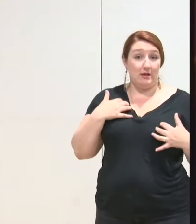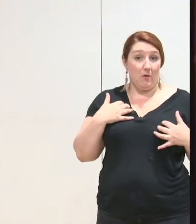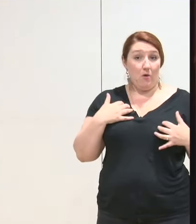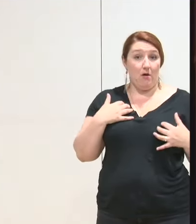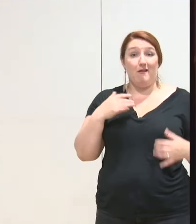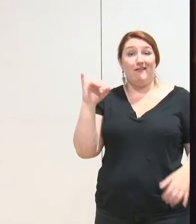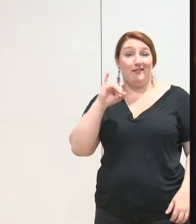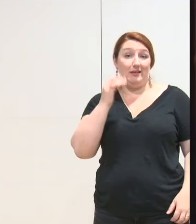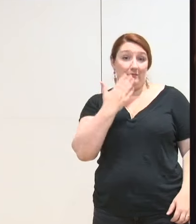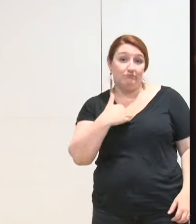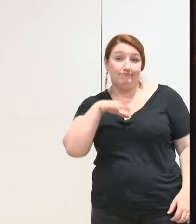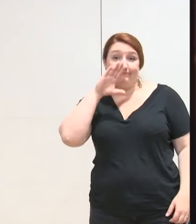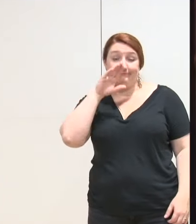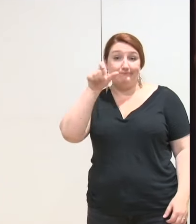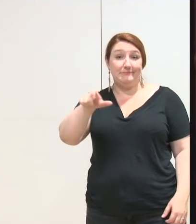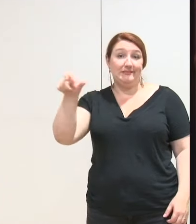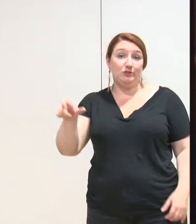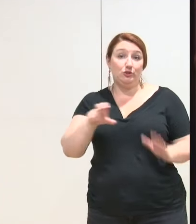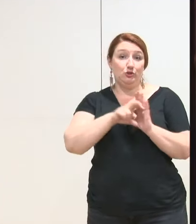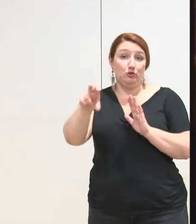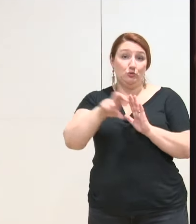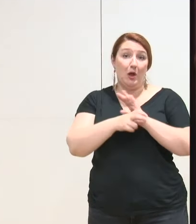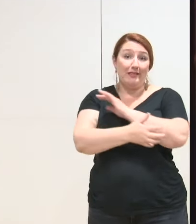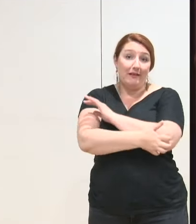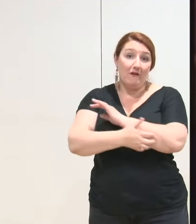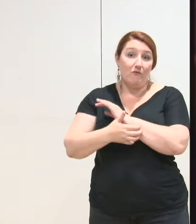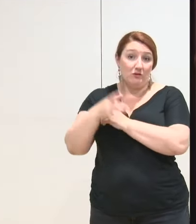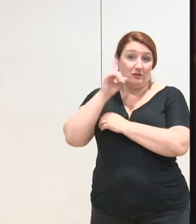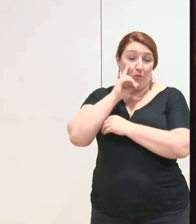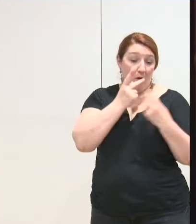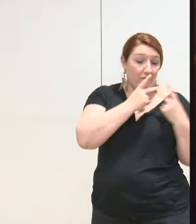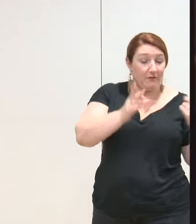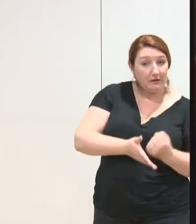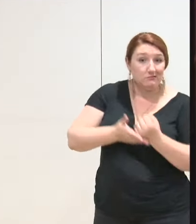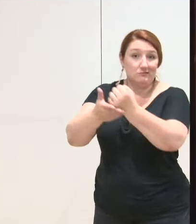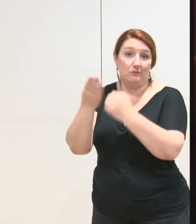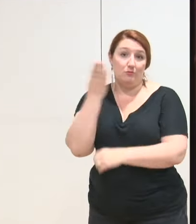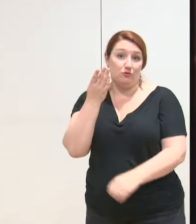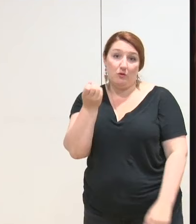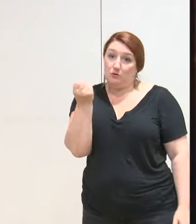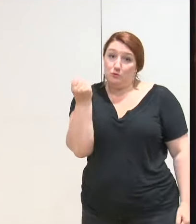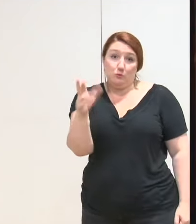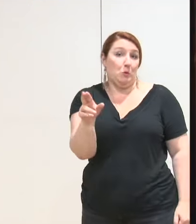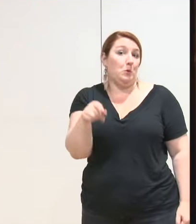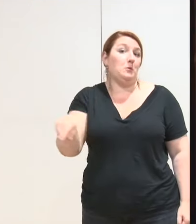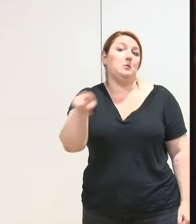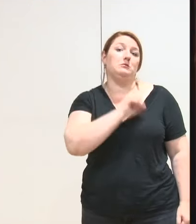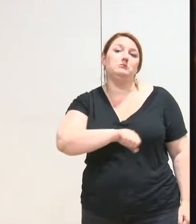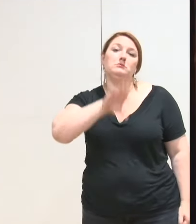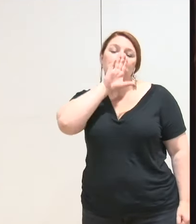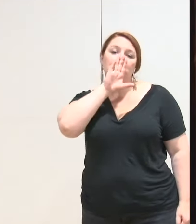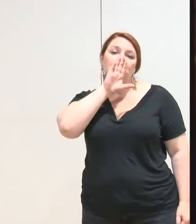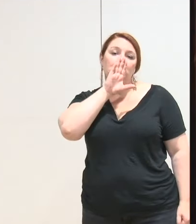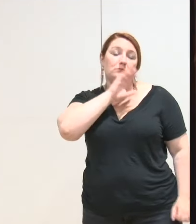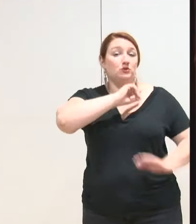défavorisés car ceux qui en ont le plus besoin en terme d'action de la ville qui vont payer les frais encore une fois la